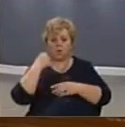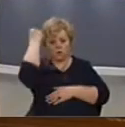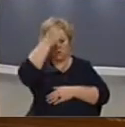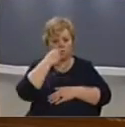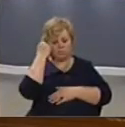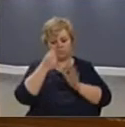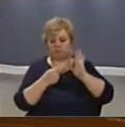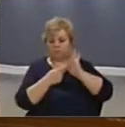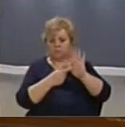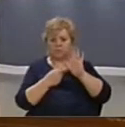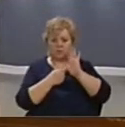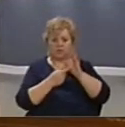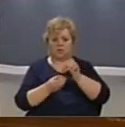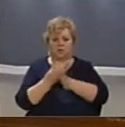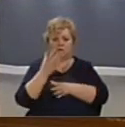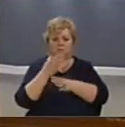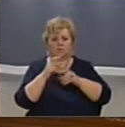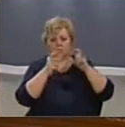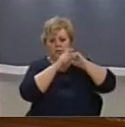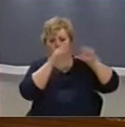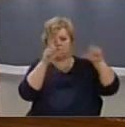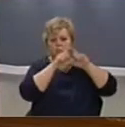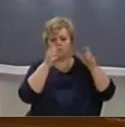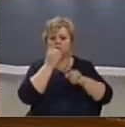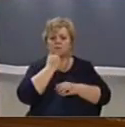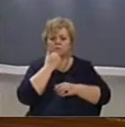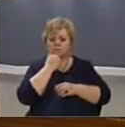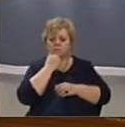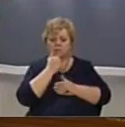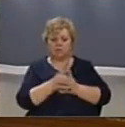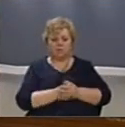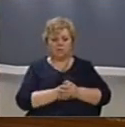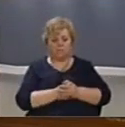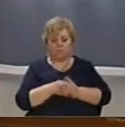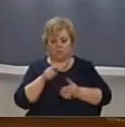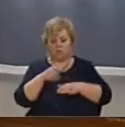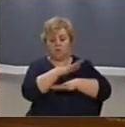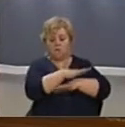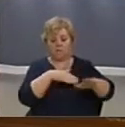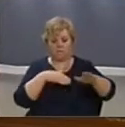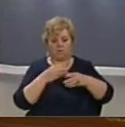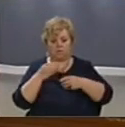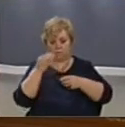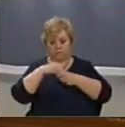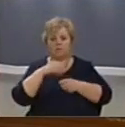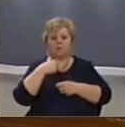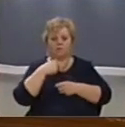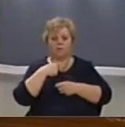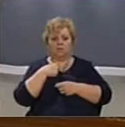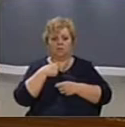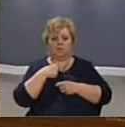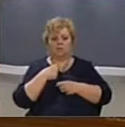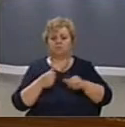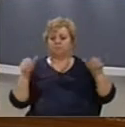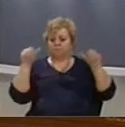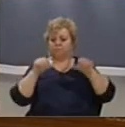ka dështuar në krijimin e institucioneve të pavarura. Ky kuvend, pjesë e cilit jam edhe unë, ka